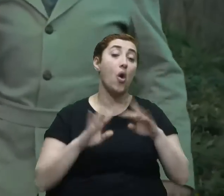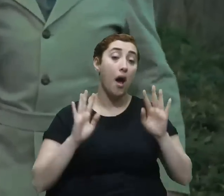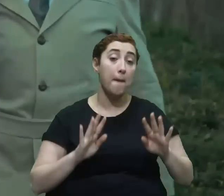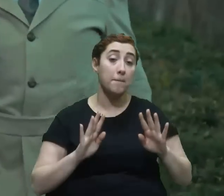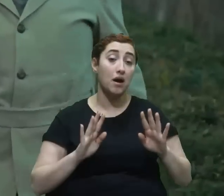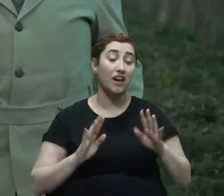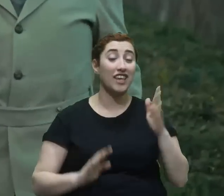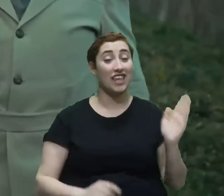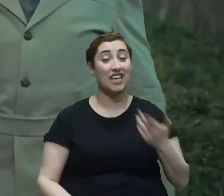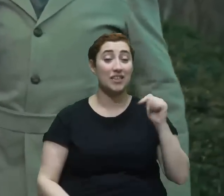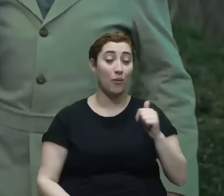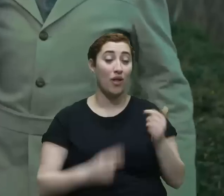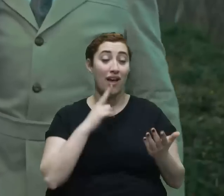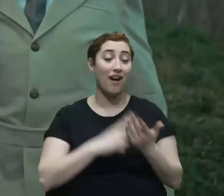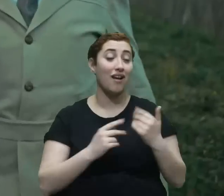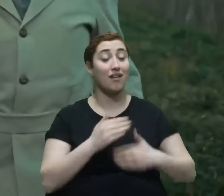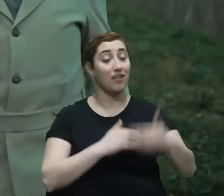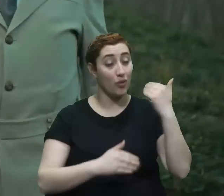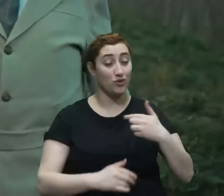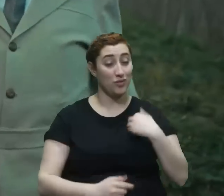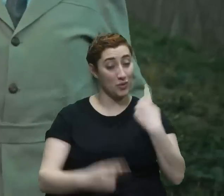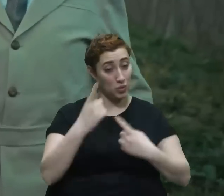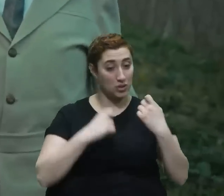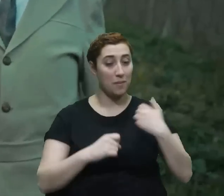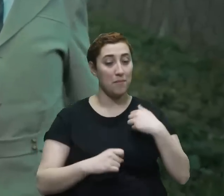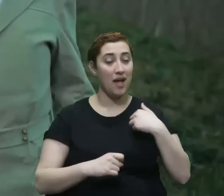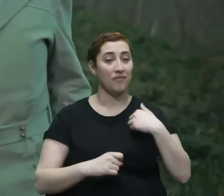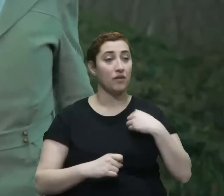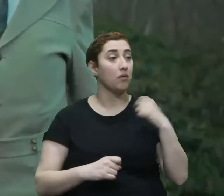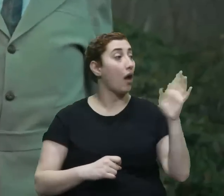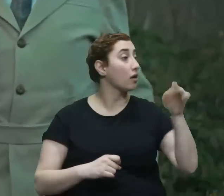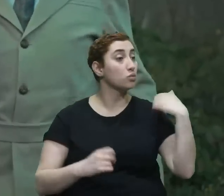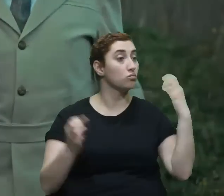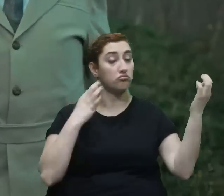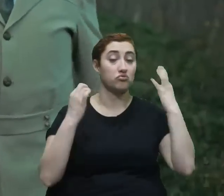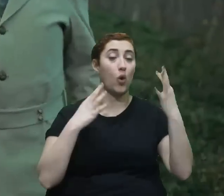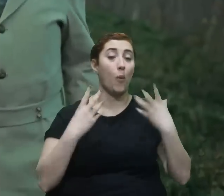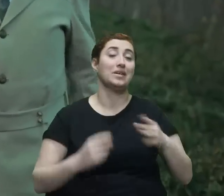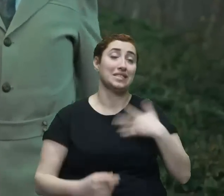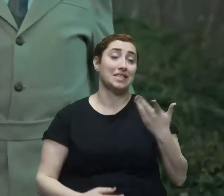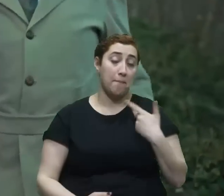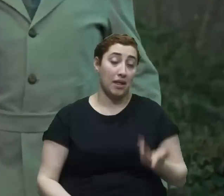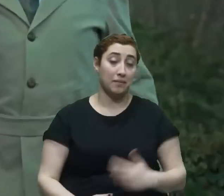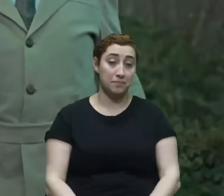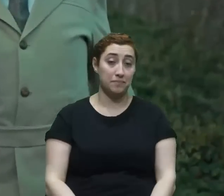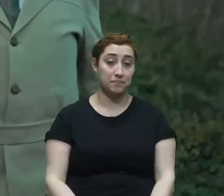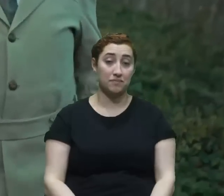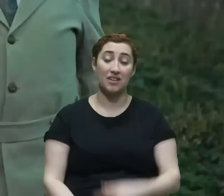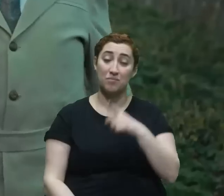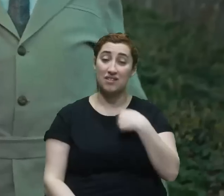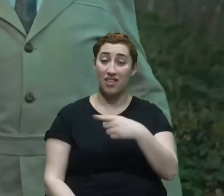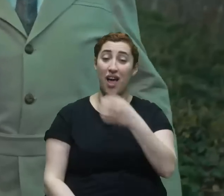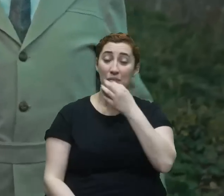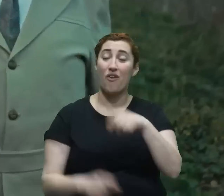Ama keşke böyle kararlar vermeden önce bana danışsaydın da ben de sağdan soldan duymasaydım. Sana